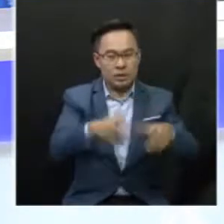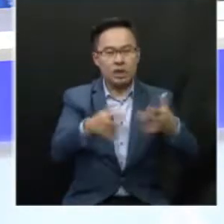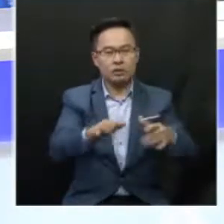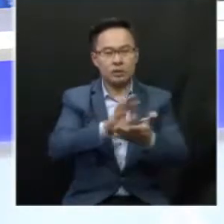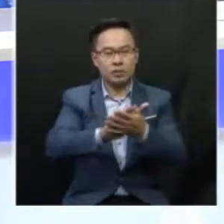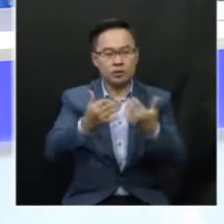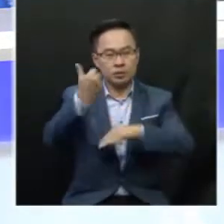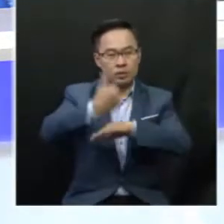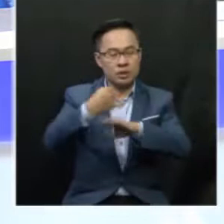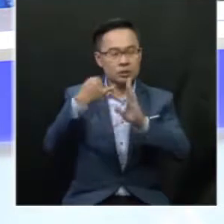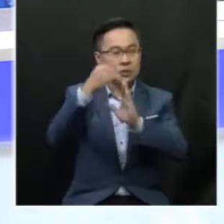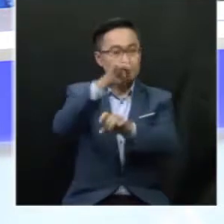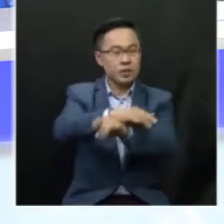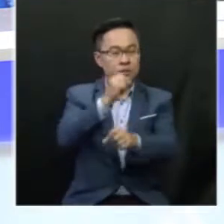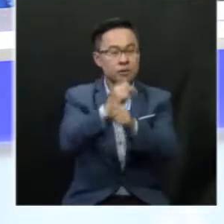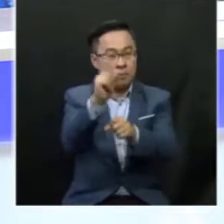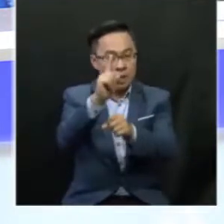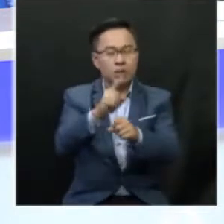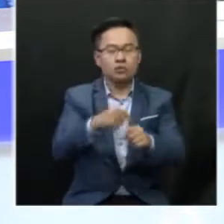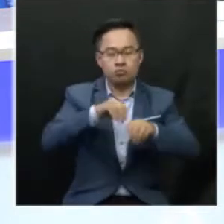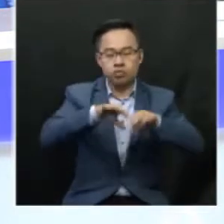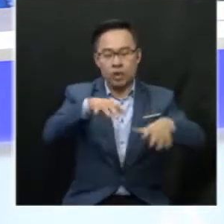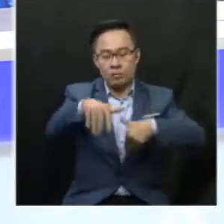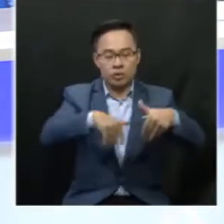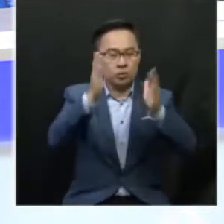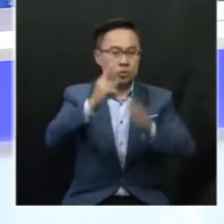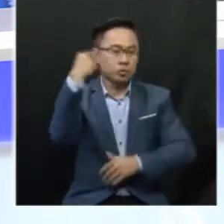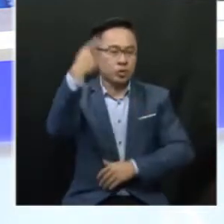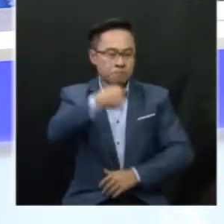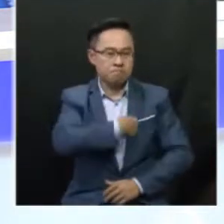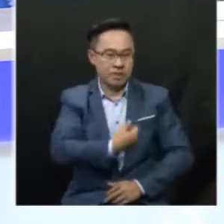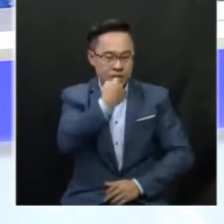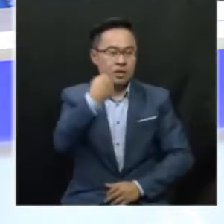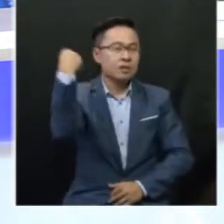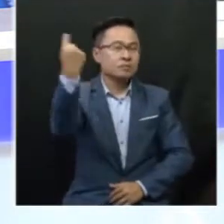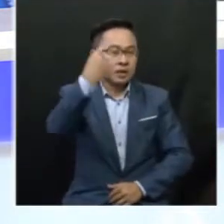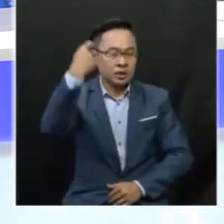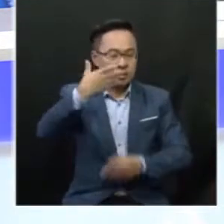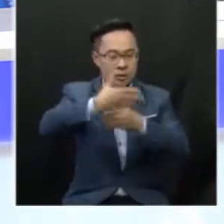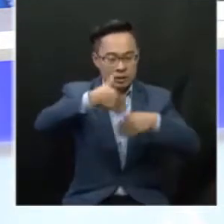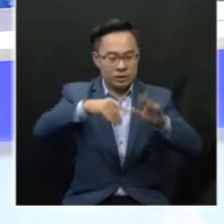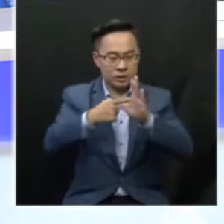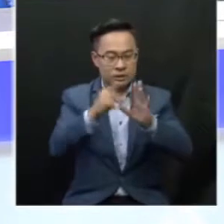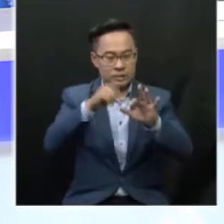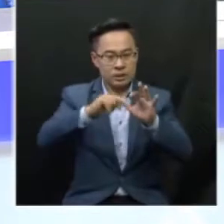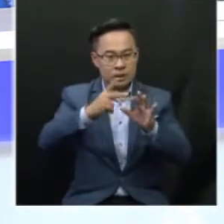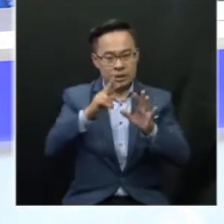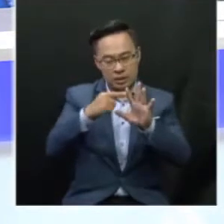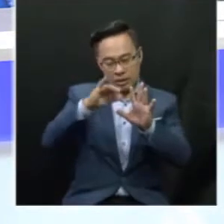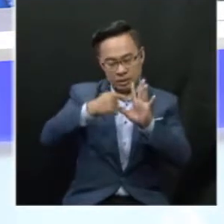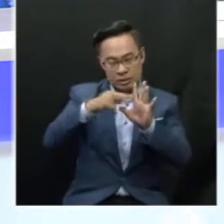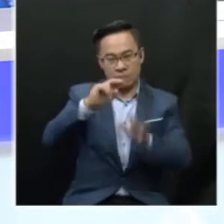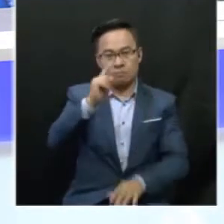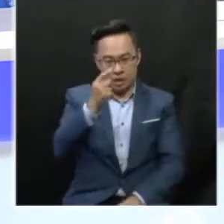รบุรีกำลังทำอยู่ตอนนี้ค่ะก็คือการสร้างความมั่นใจของนักท่องเที่ยวให้กลับมาเที่ยวเขื่อนแก่งกระจานอีกครั้งหนึ่งเพราะว่าช่วงที่ผ่านม